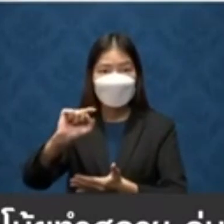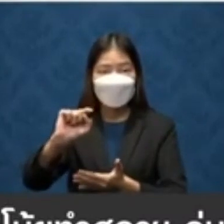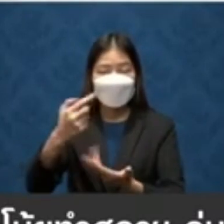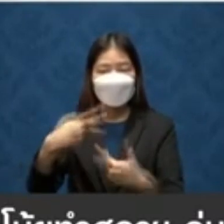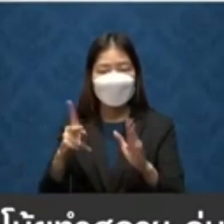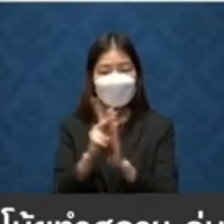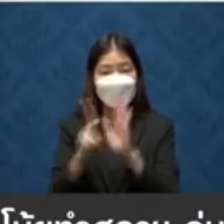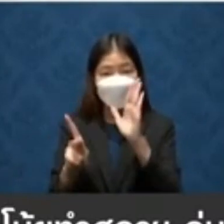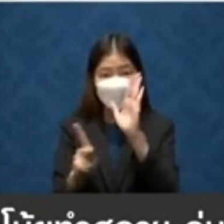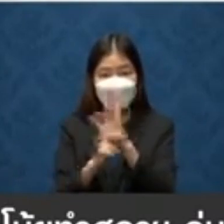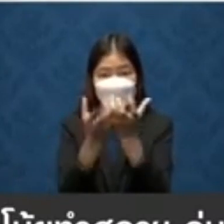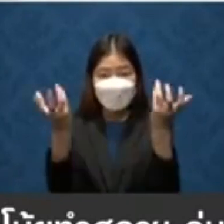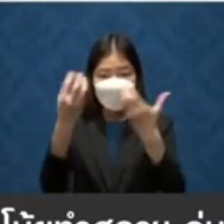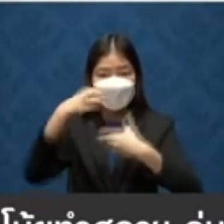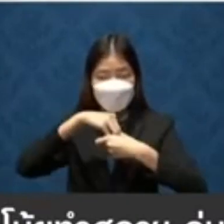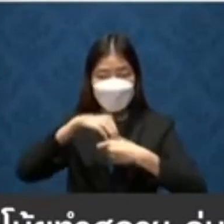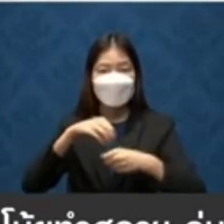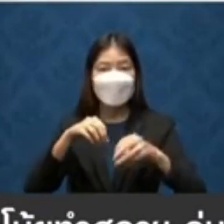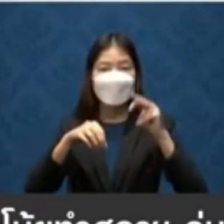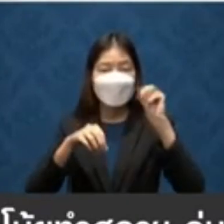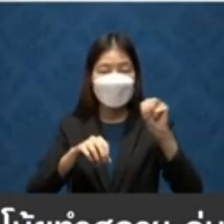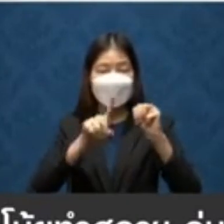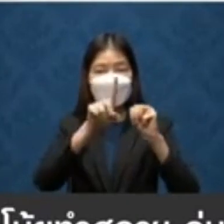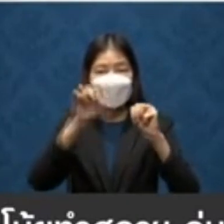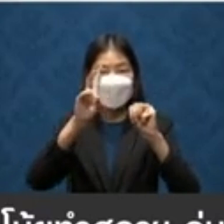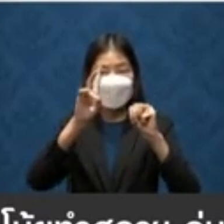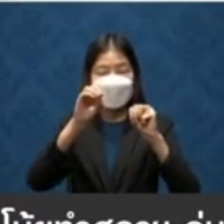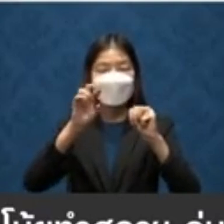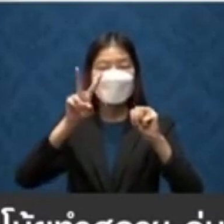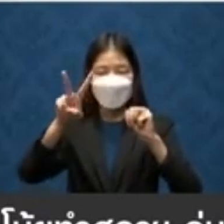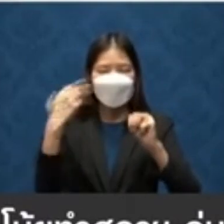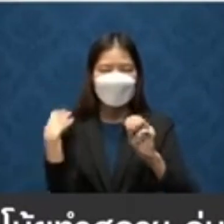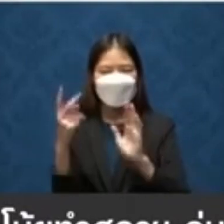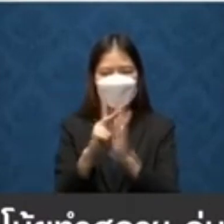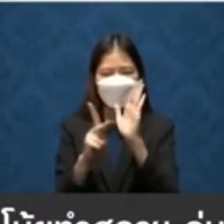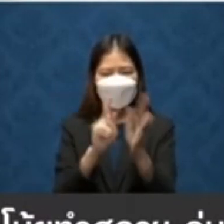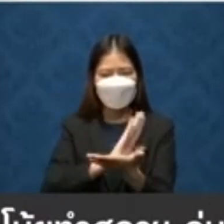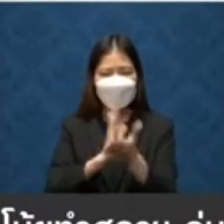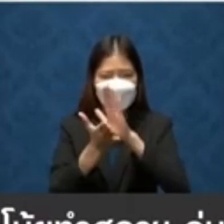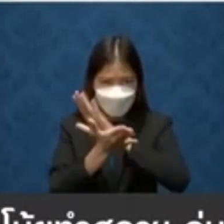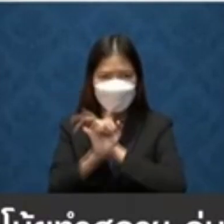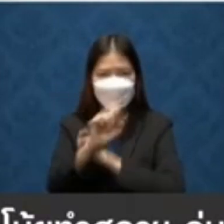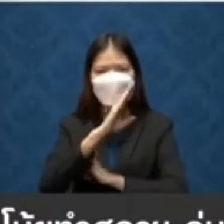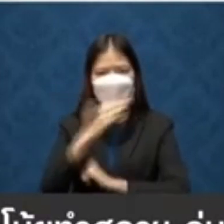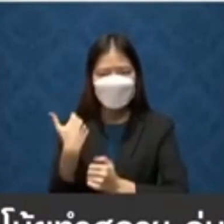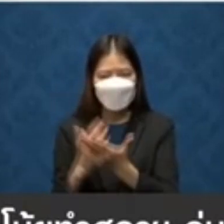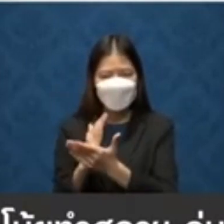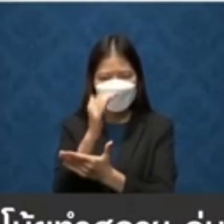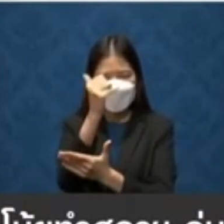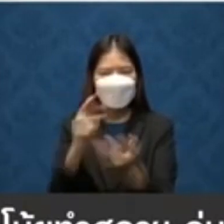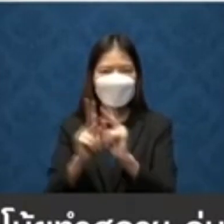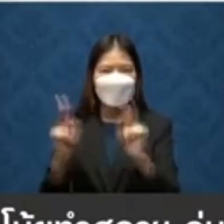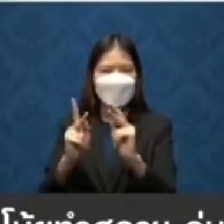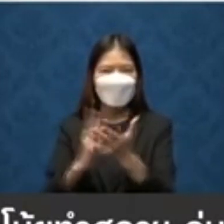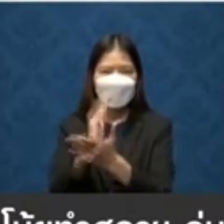สำนึกว่าเราต้องร่วมมือกันในการลงมติหลังจากนี้ถ้าเราร่วมมือกันใครมาก็มาใครไม่มามันปรากฏชัดเจนเรื่ององค์ประชุมเป็น